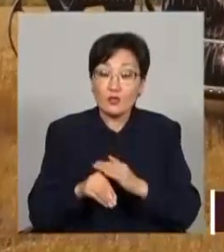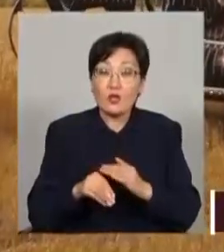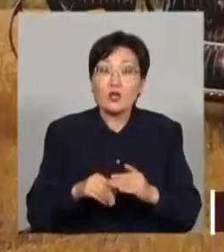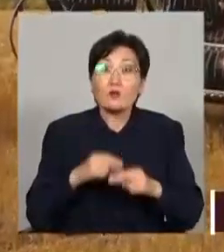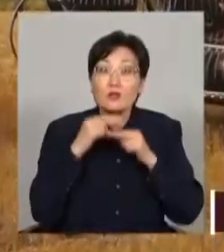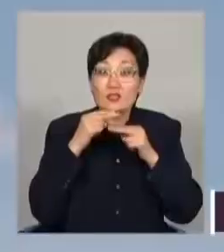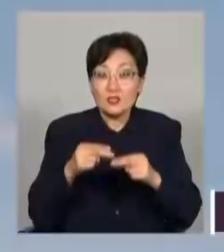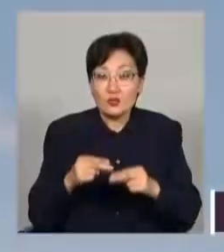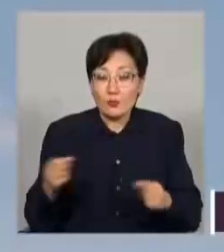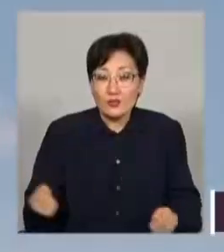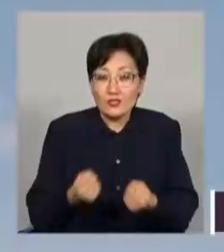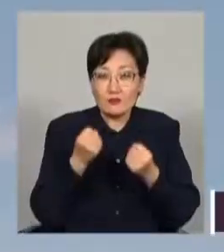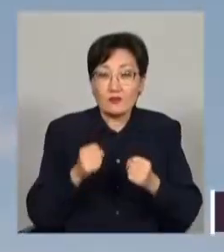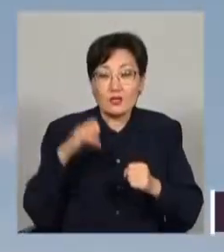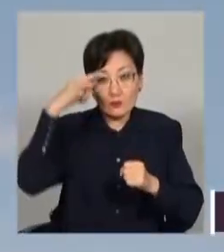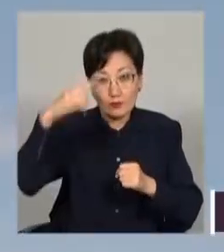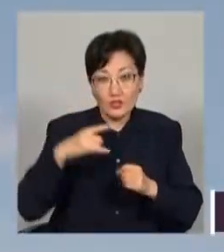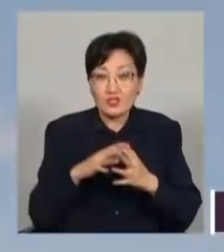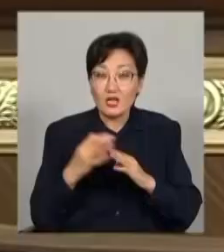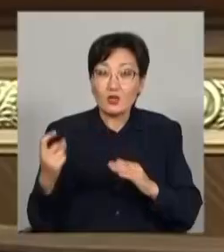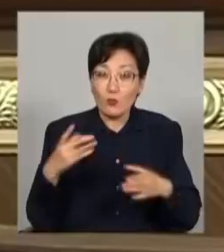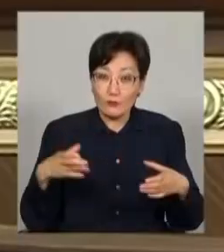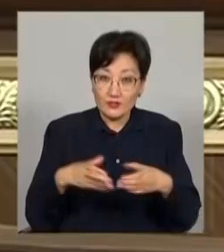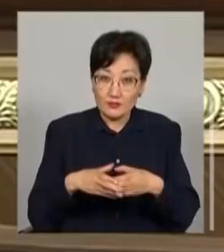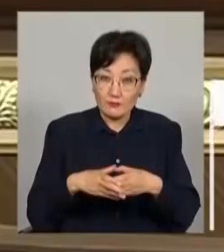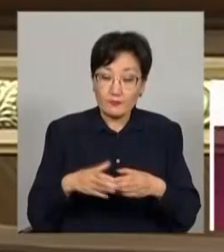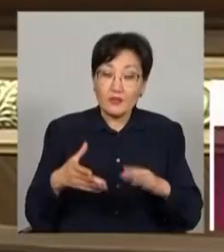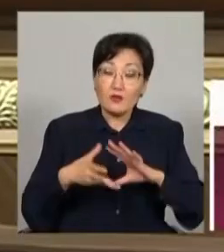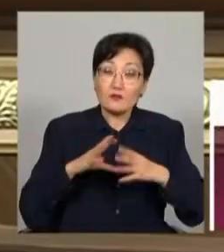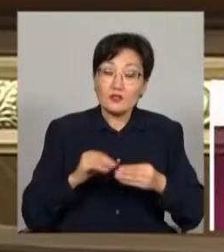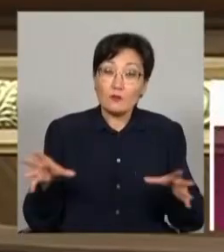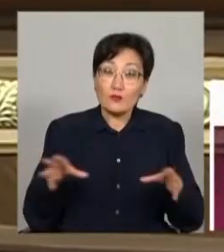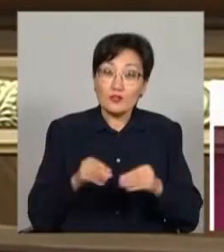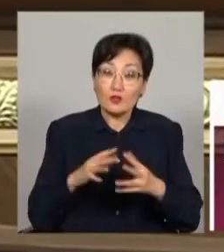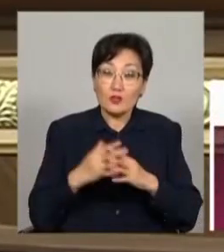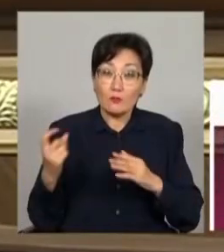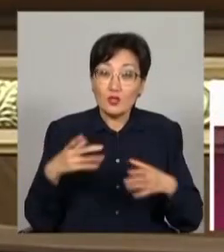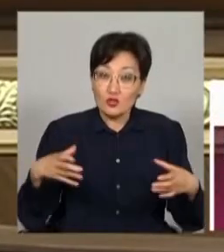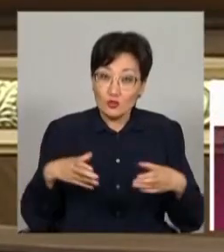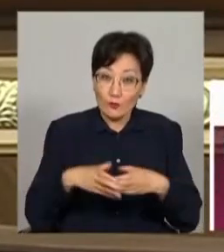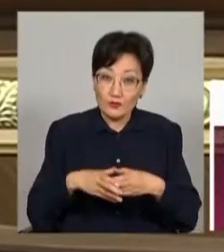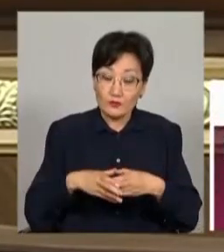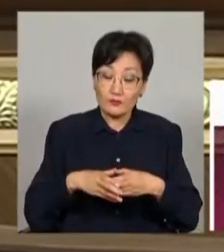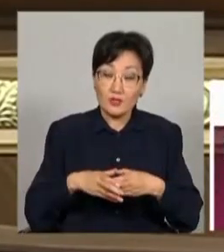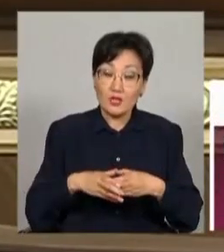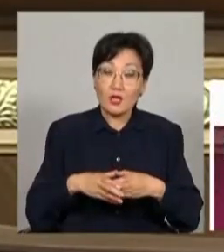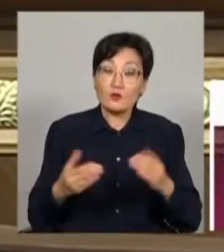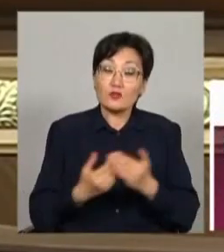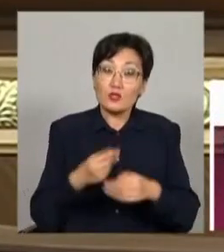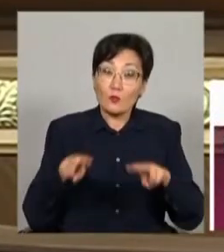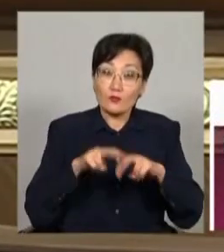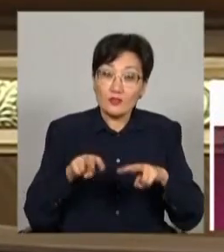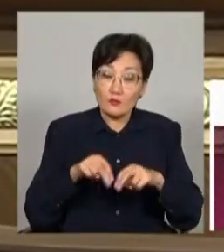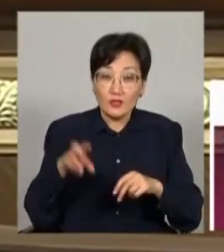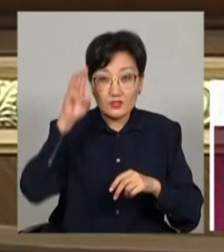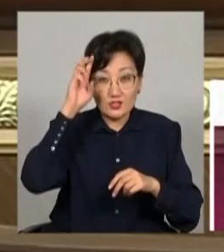должен быть сделан на поддержку отечественного агрокомплекса в целом нужно совместно с фермерским сообществом пересмотреть подходы